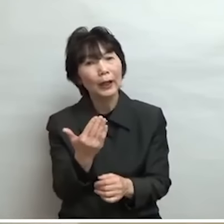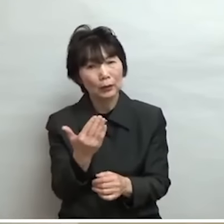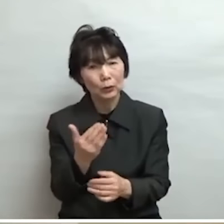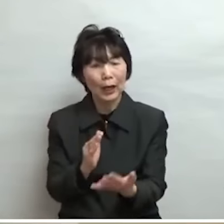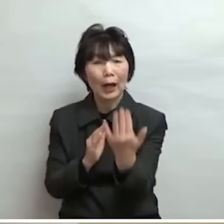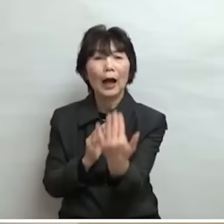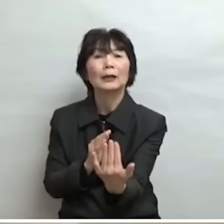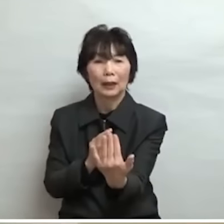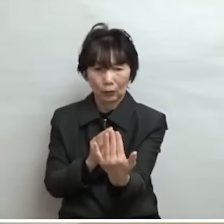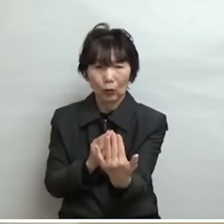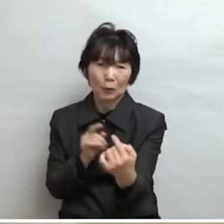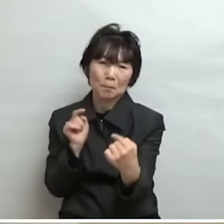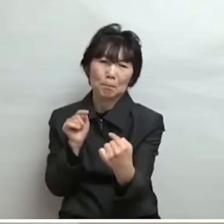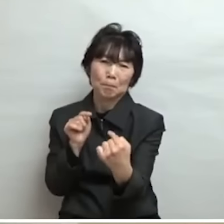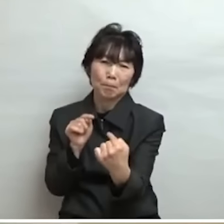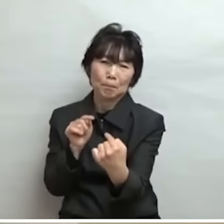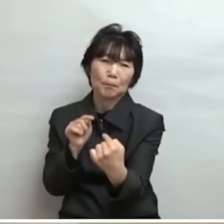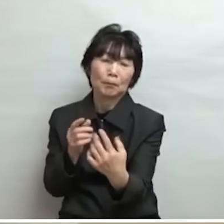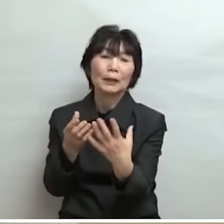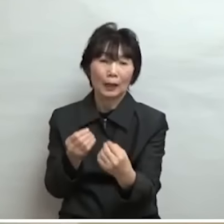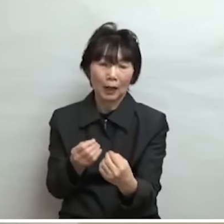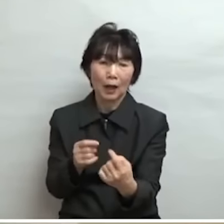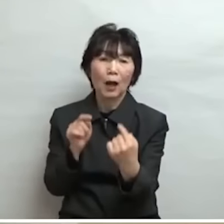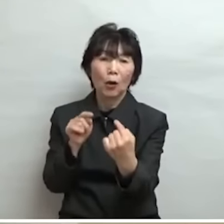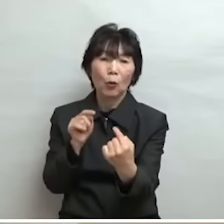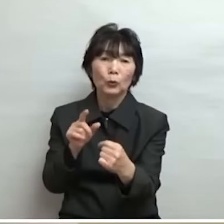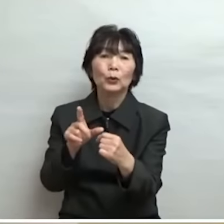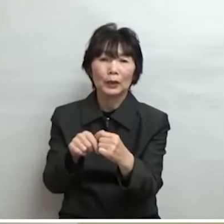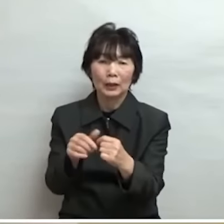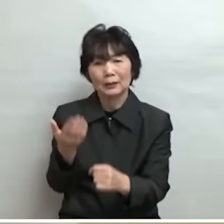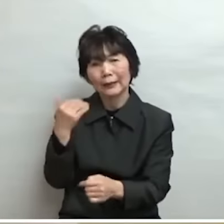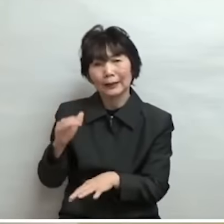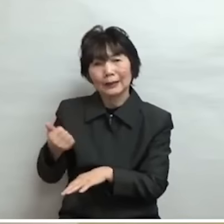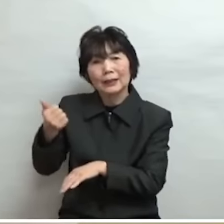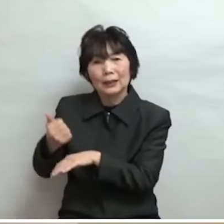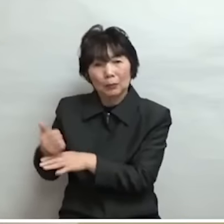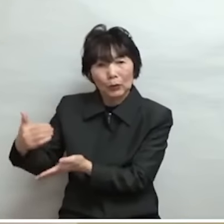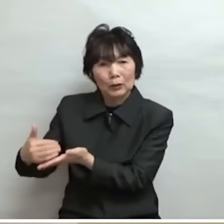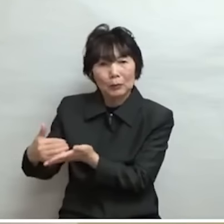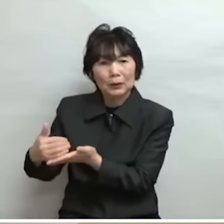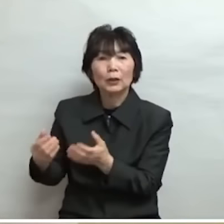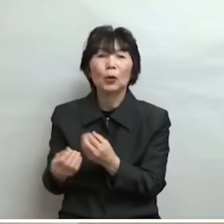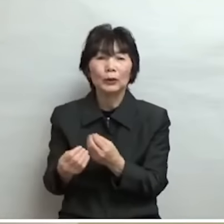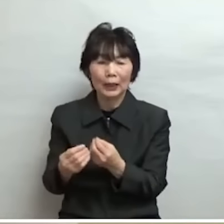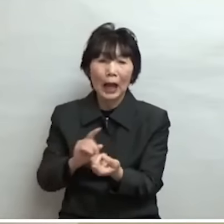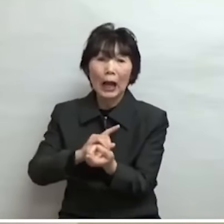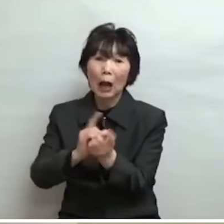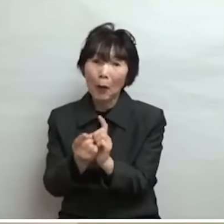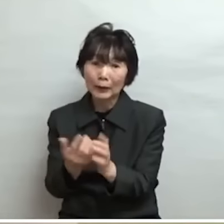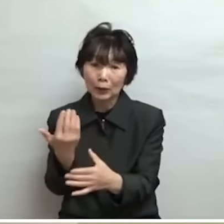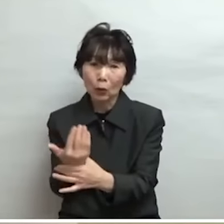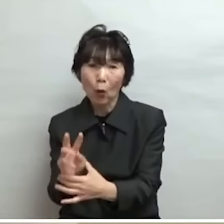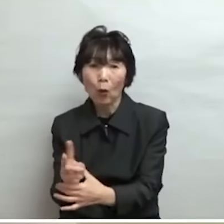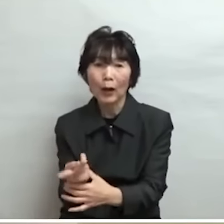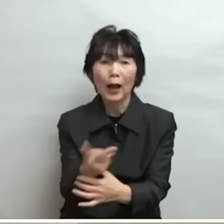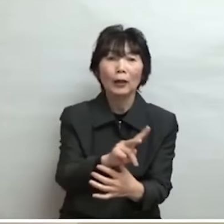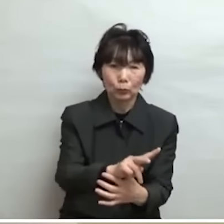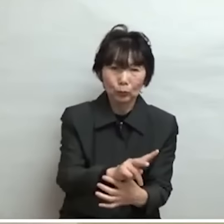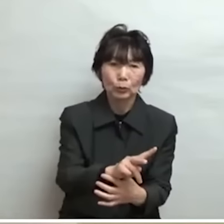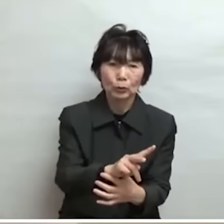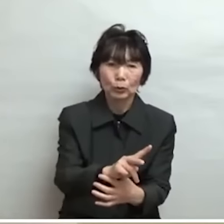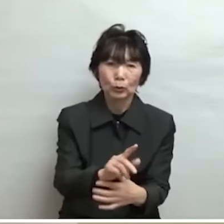方といろいろ交渉させていただいたと。でその交渉の過程でうちの方、先ほど知事からも出たんですけれども、代替地の提案をさせていただくとか何度か交